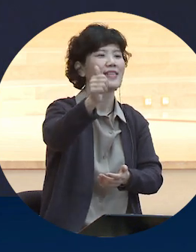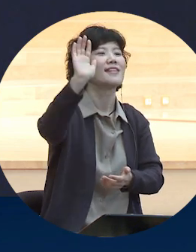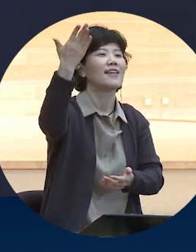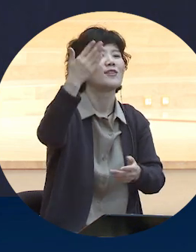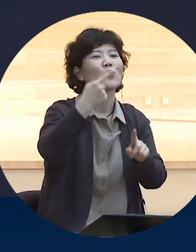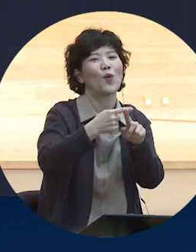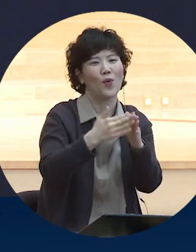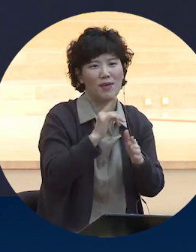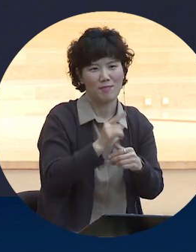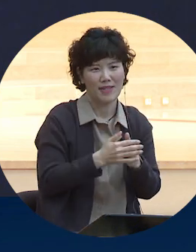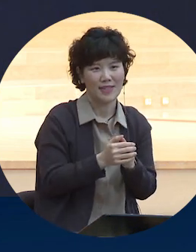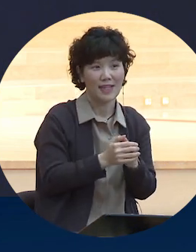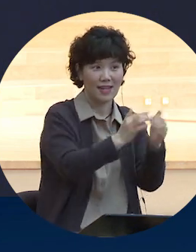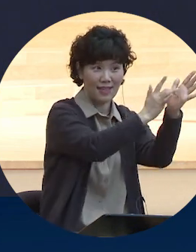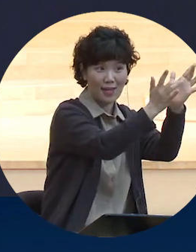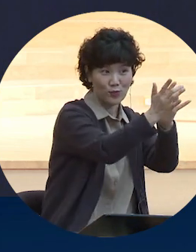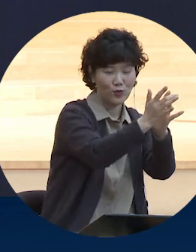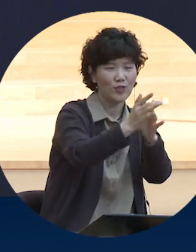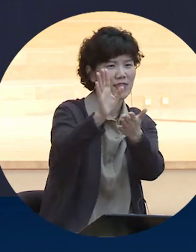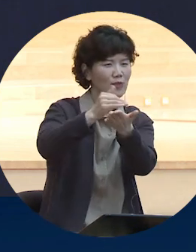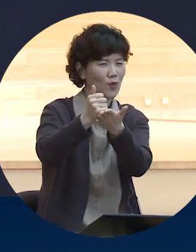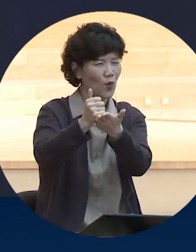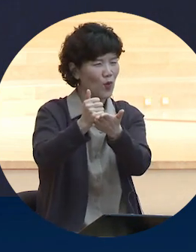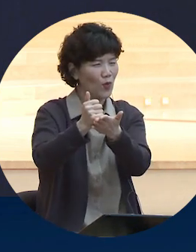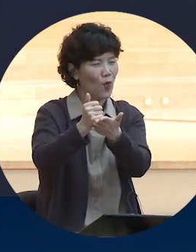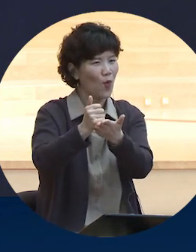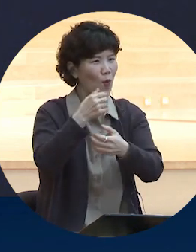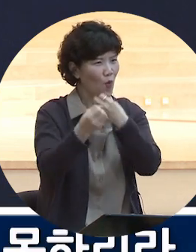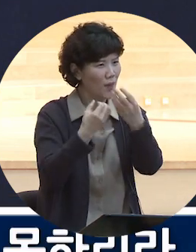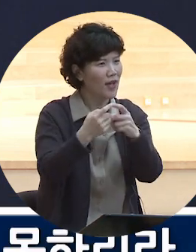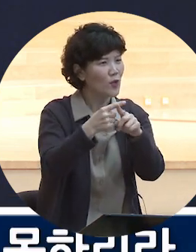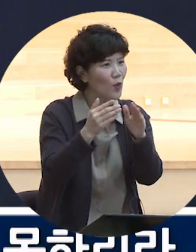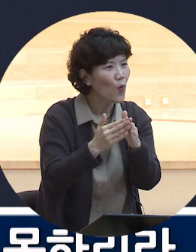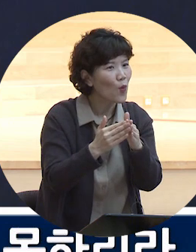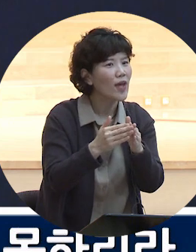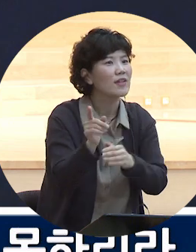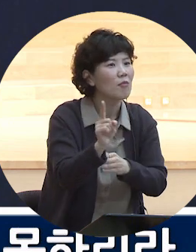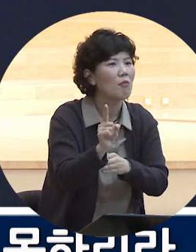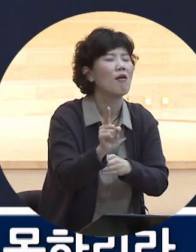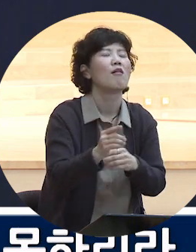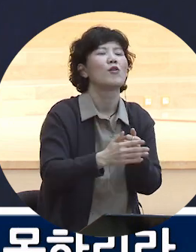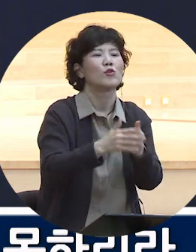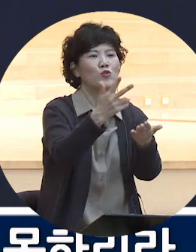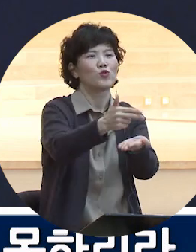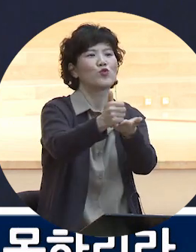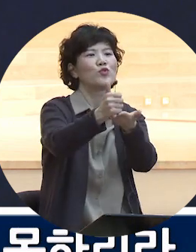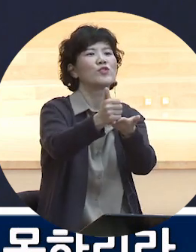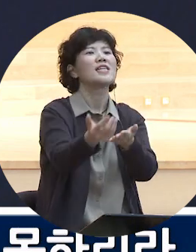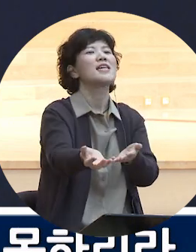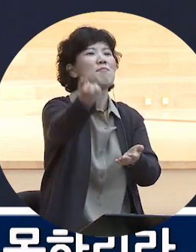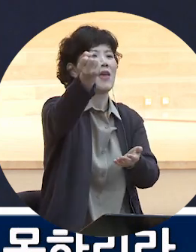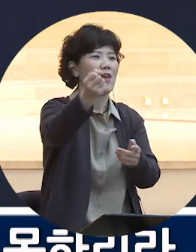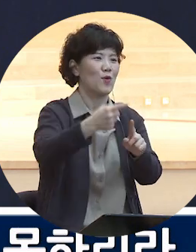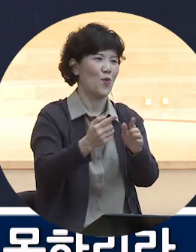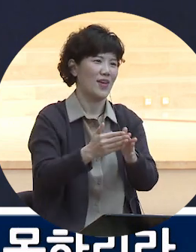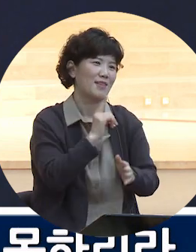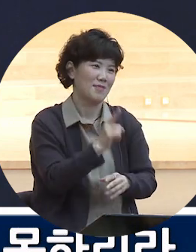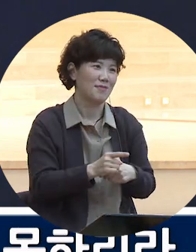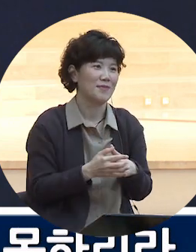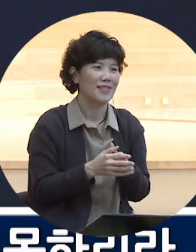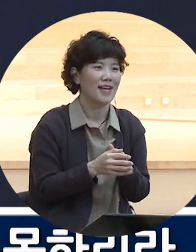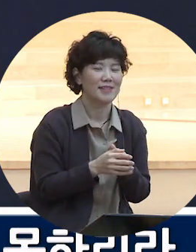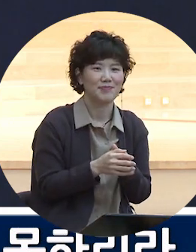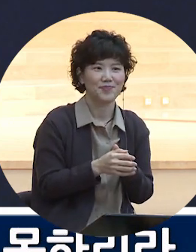여러분, 예수를 그리스도로 고백하는 교회는 당연히 누구의 교회일까요? 주님의 교회죠. 오늘 본문을 다시 보십시오. 보면 이렇게